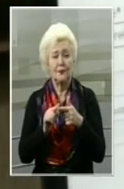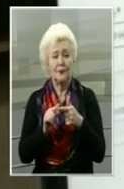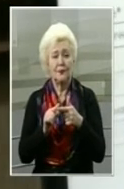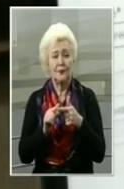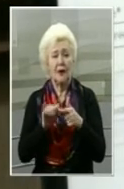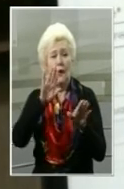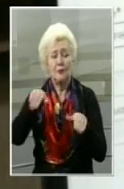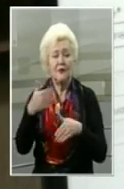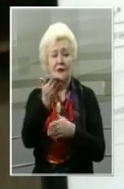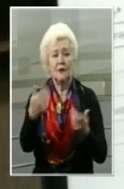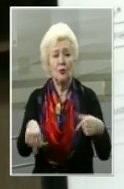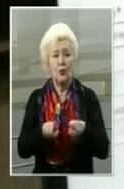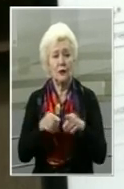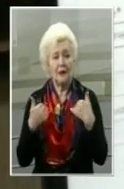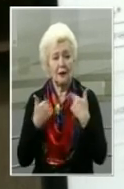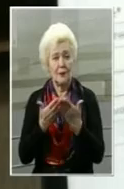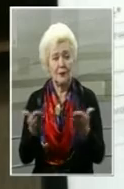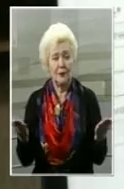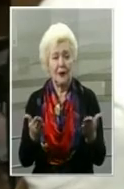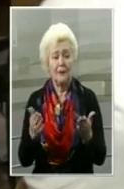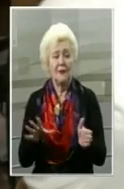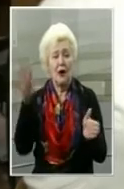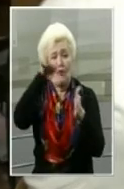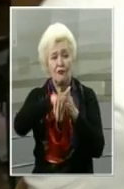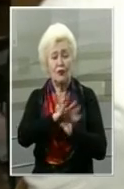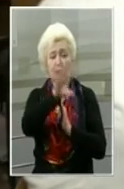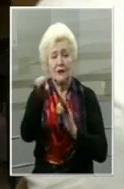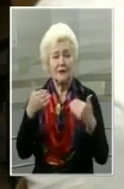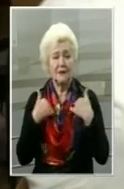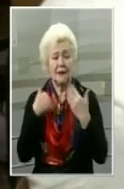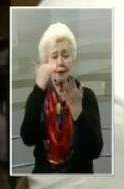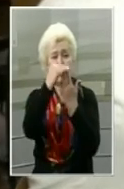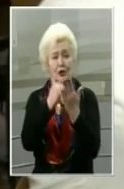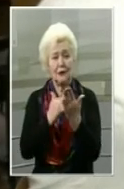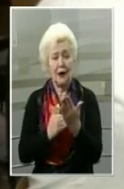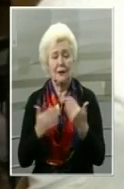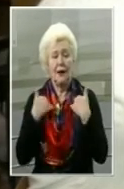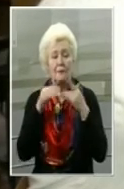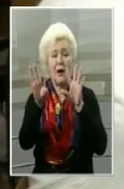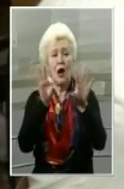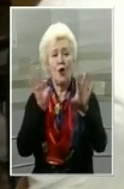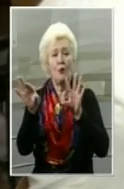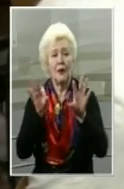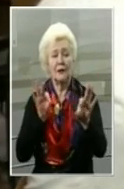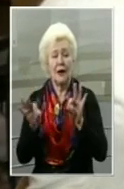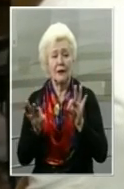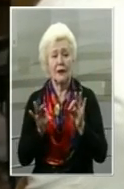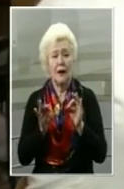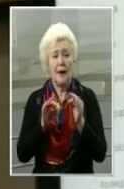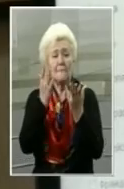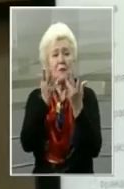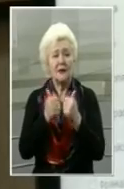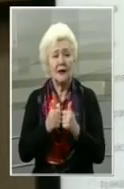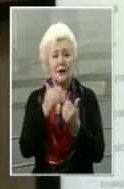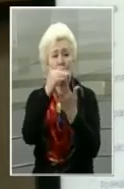Після того, як ми вводимо усі наші дані, Ми обираємо з переліку предметів ті,